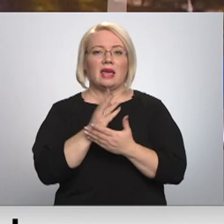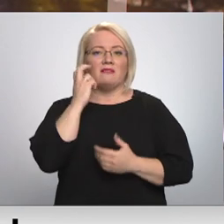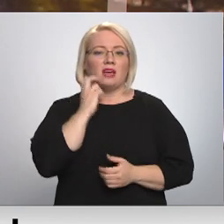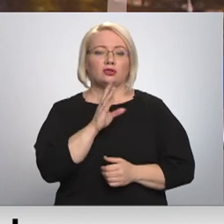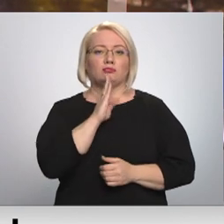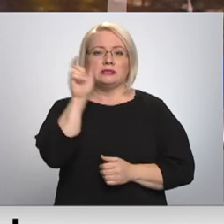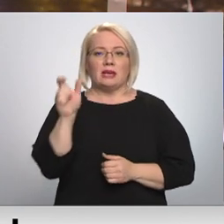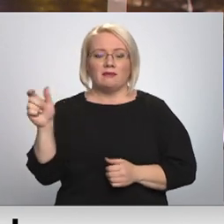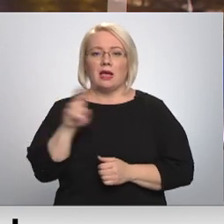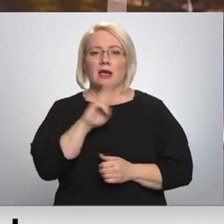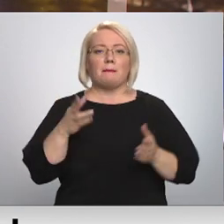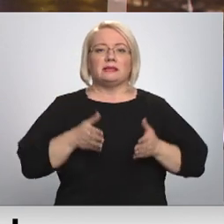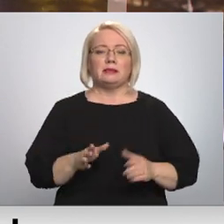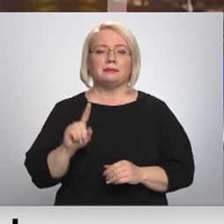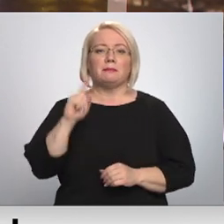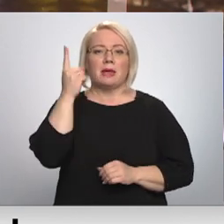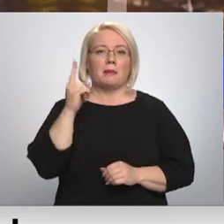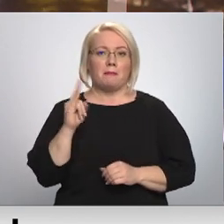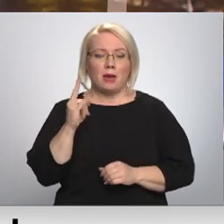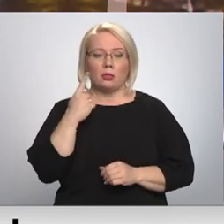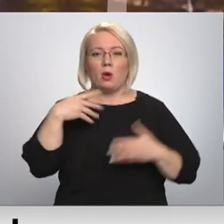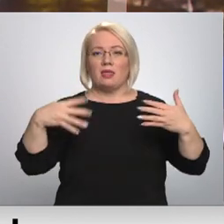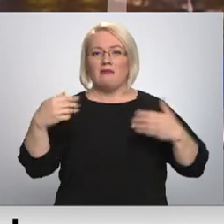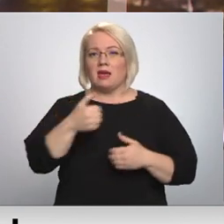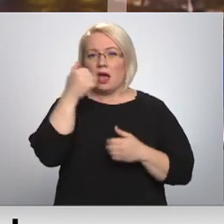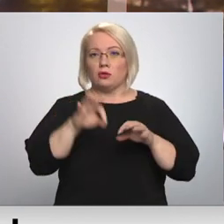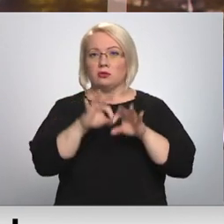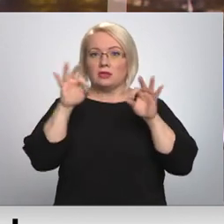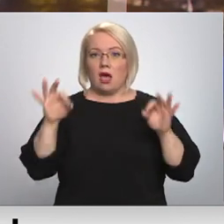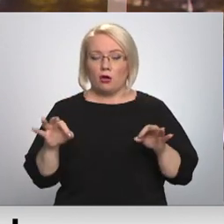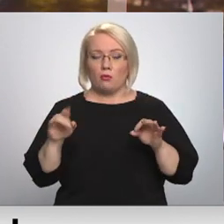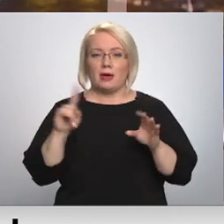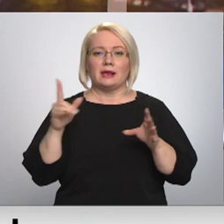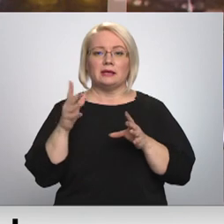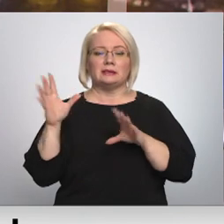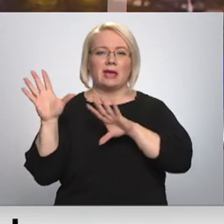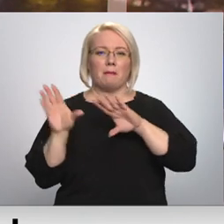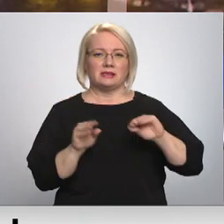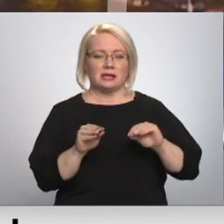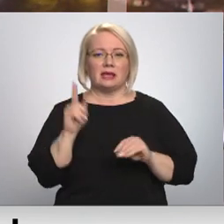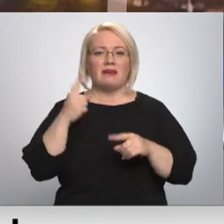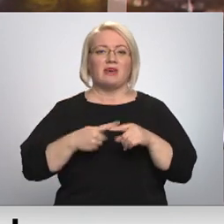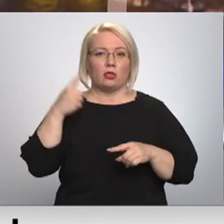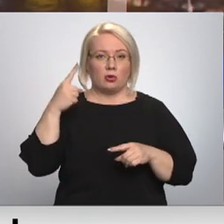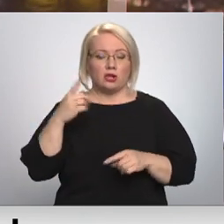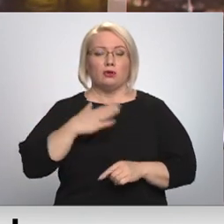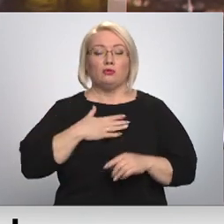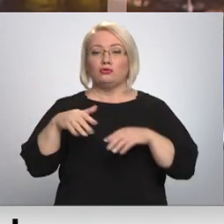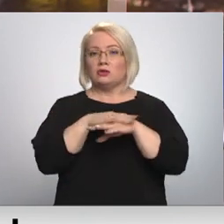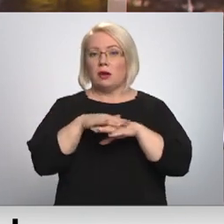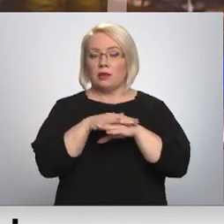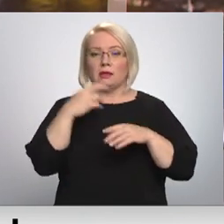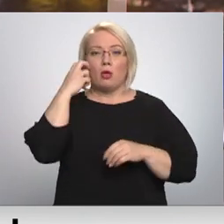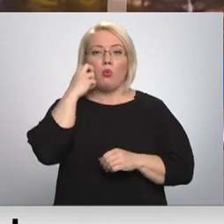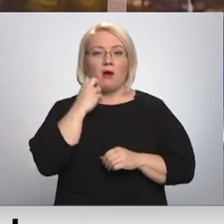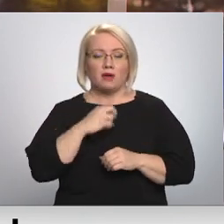kurām dzimst pirmie bērni. Kopš 90. Gadu sākuma pavisam nedaudz samazinājies, tas ir tikai vienreiz. Mūsu sabiedrība noveco